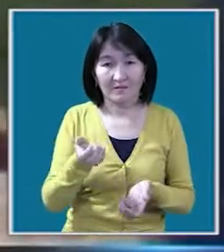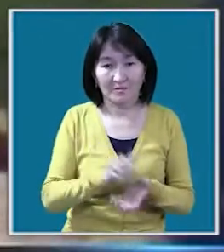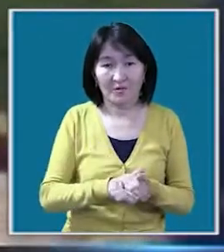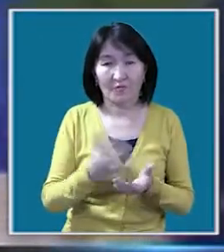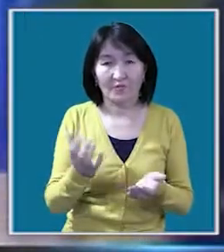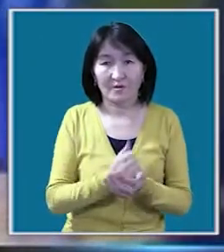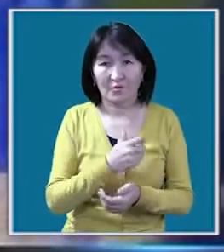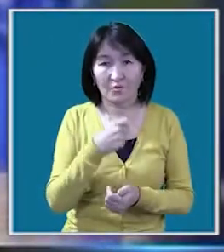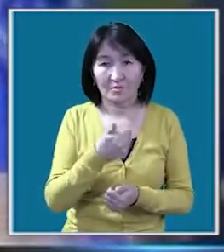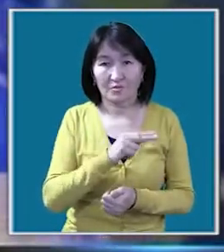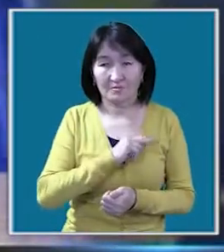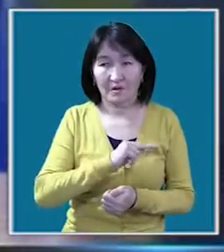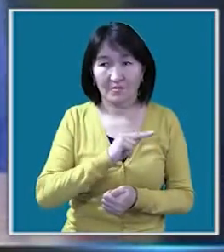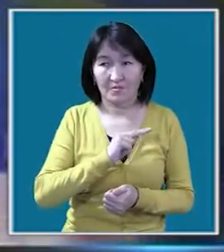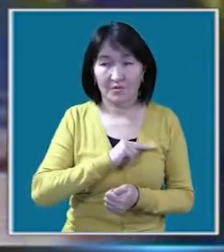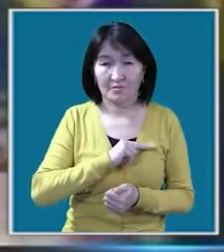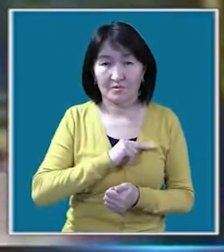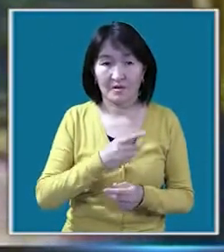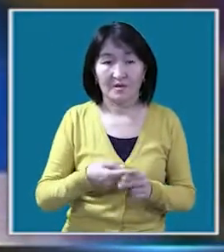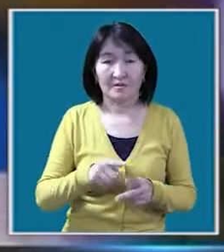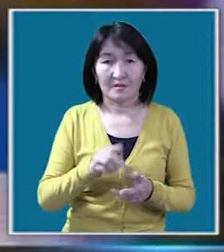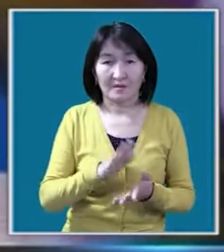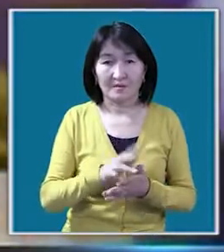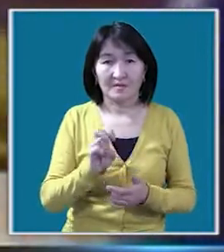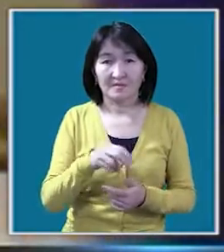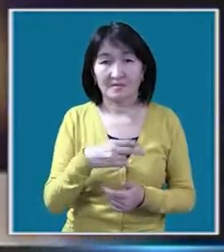тәуелсіздік ата-бабамыздың батырлығы мен қайсарлығының арқасында